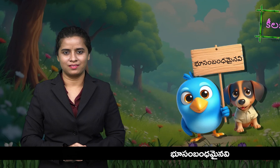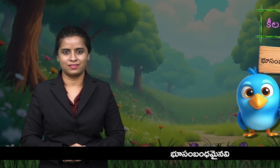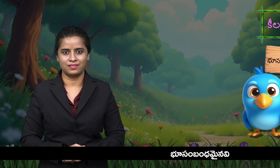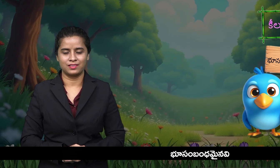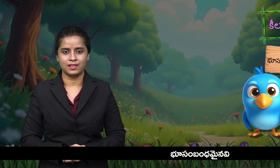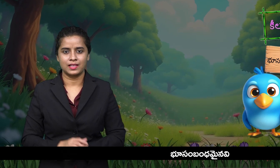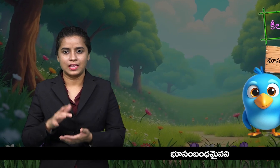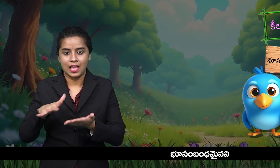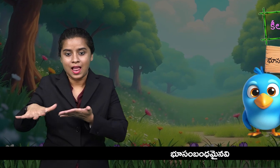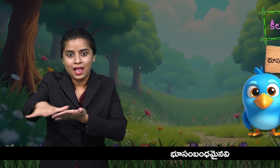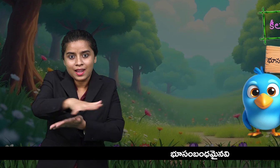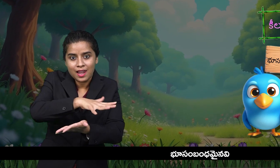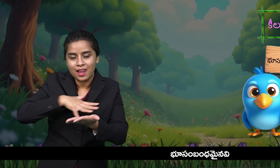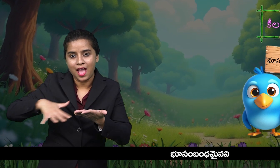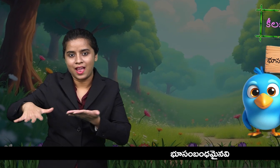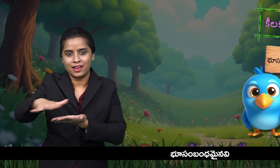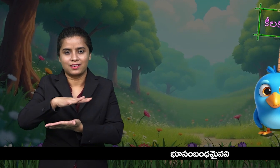భూ సంబంధమైనవి.